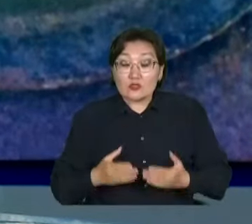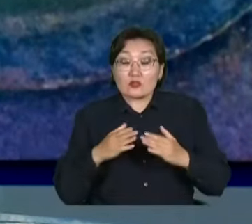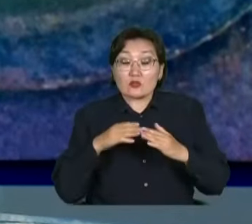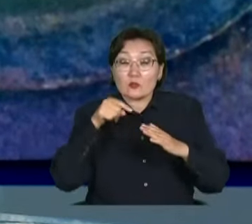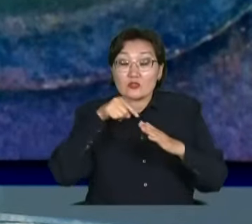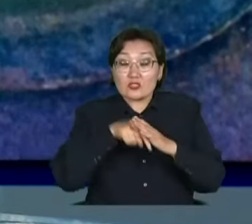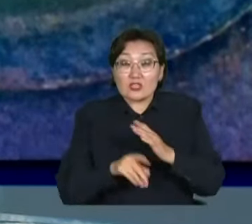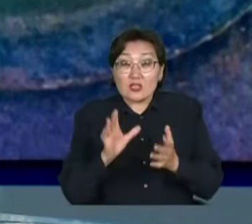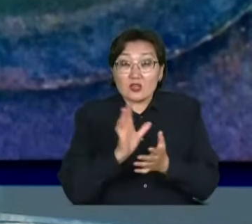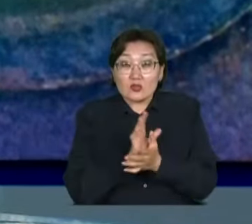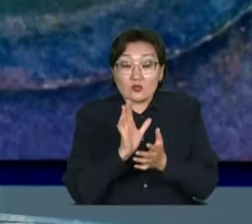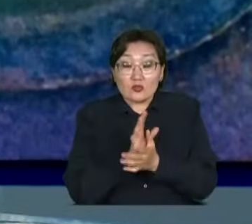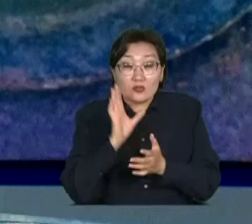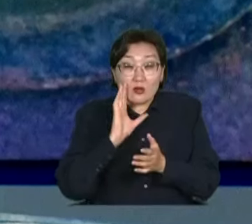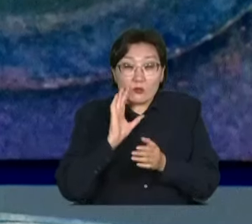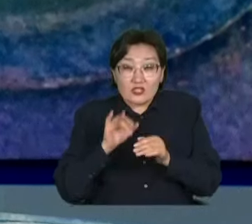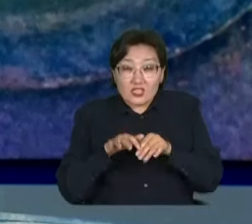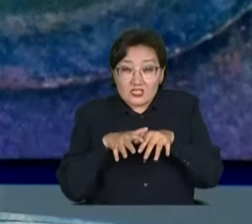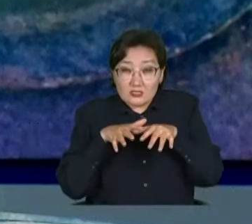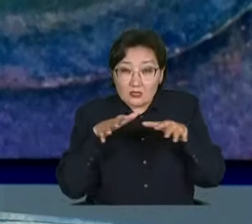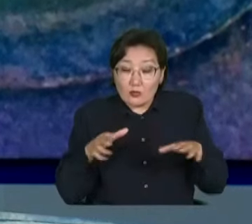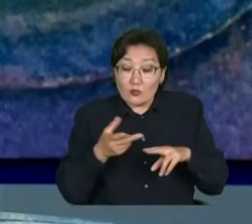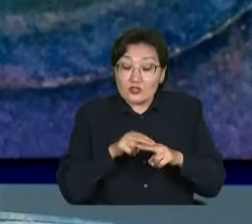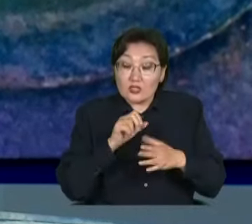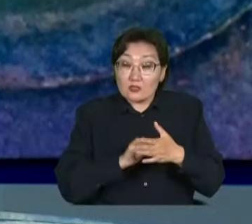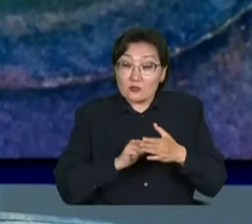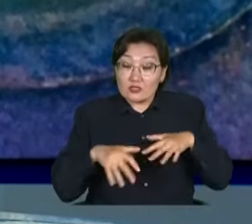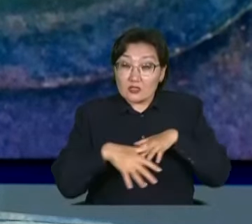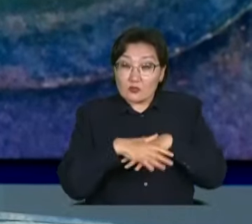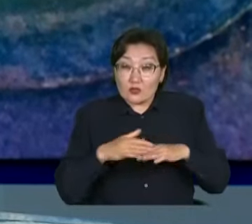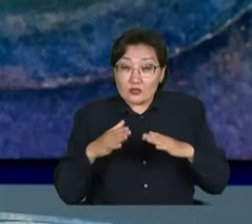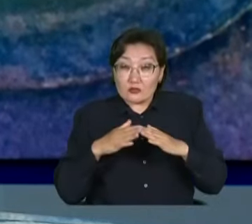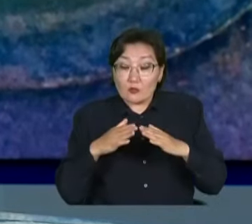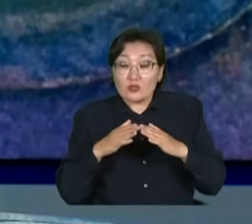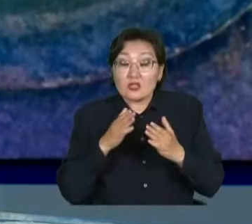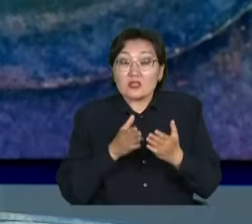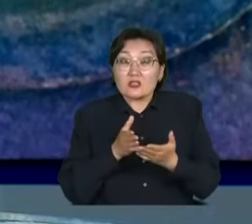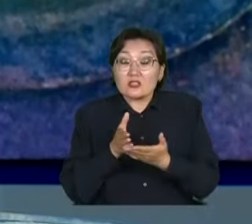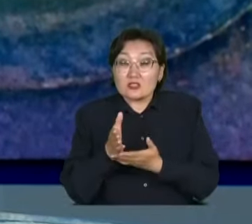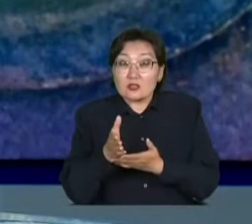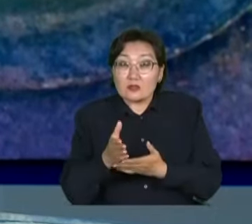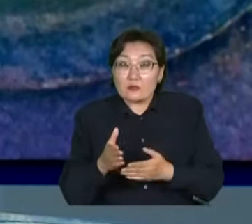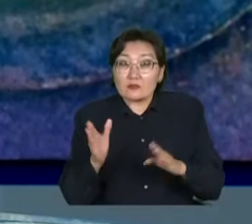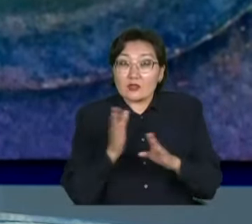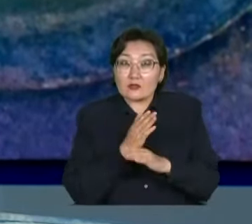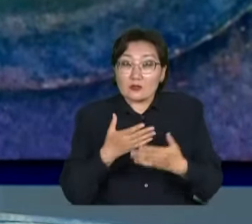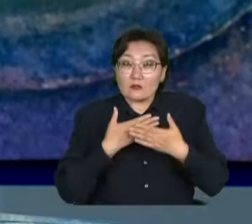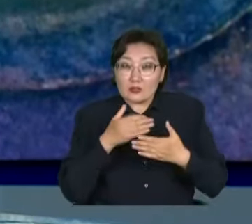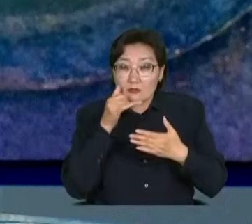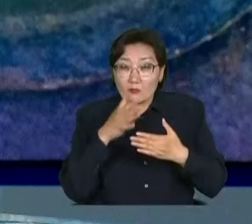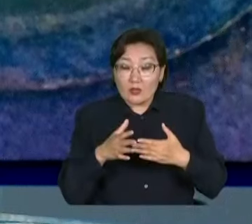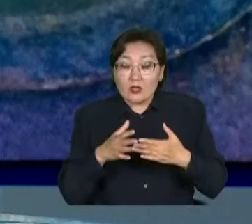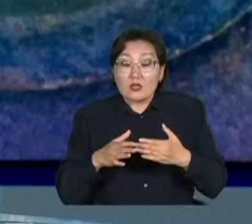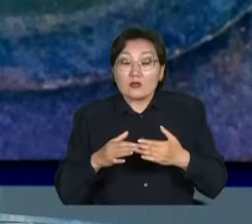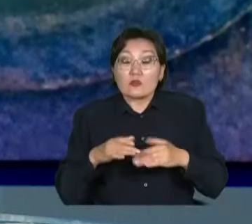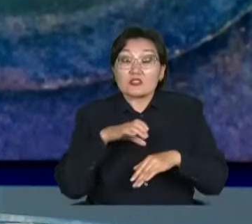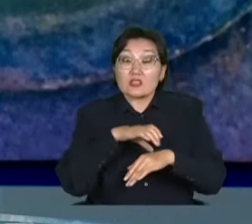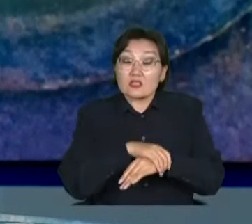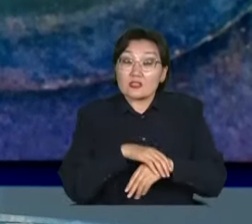су көшені жайлай сырт қаққан, осының кесірінен жұртшылық аулаға шығып таза ауамен тыныстаудан қалыпты. Алақаудан ықтауға